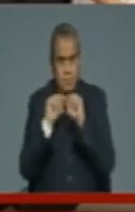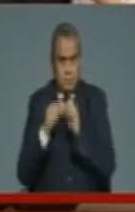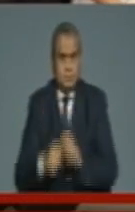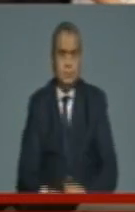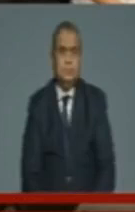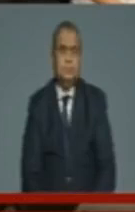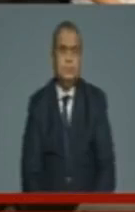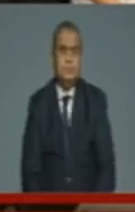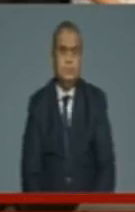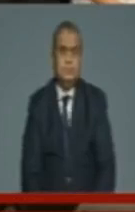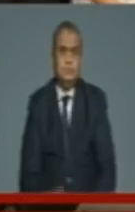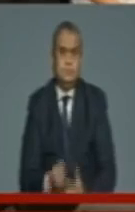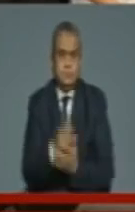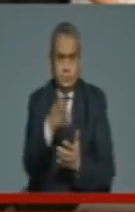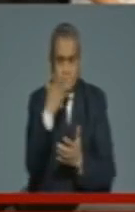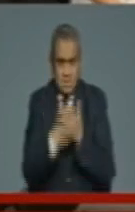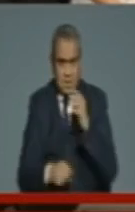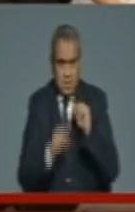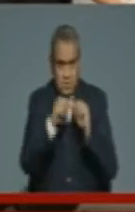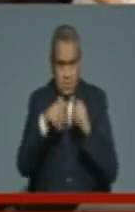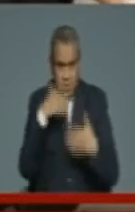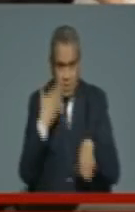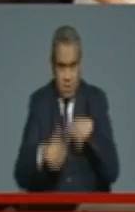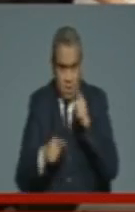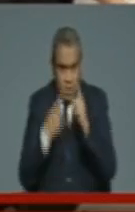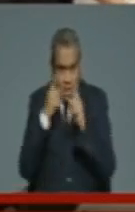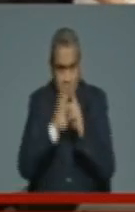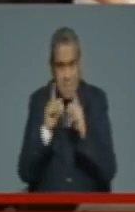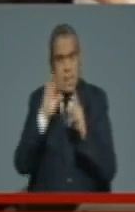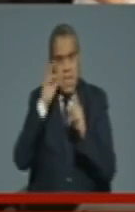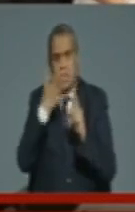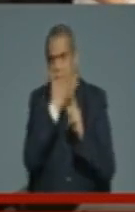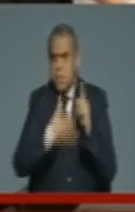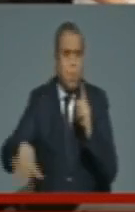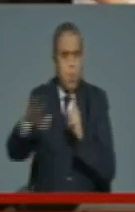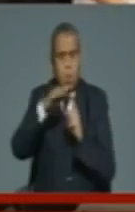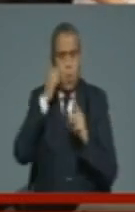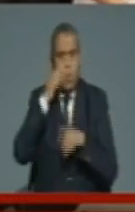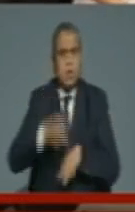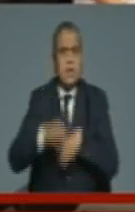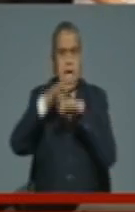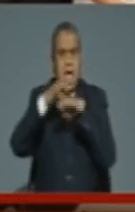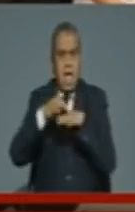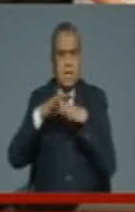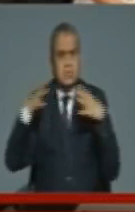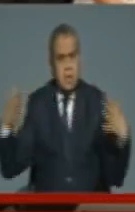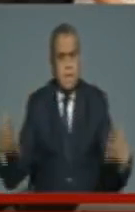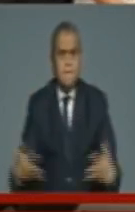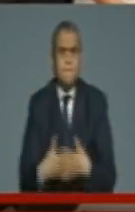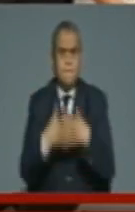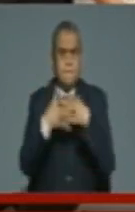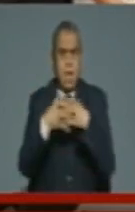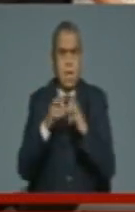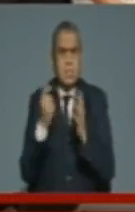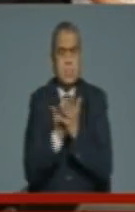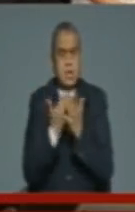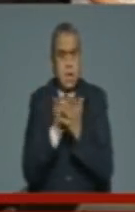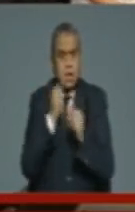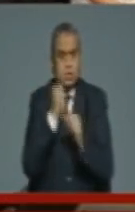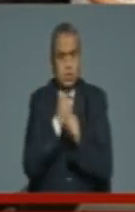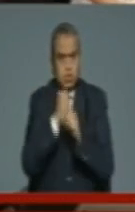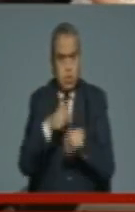يعني ولادنا وبناتنا القادرين يعني، لا ده دور للدوله. وانا هنا يمكن